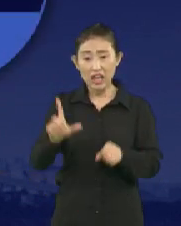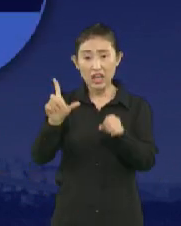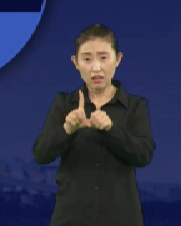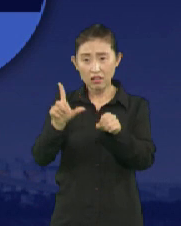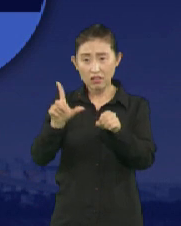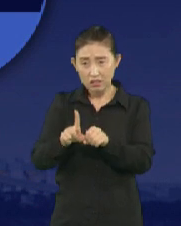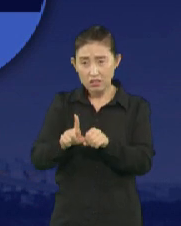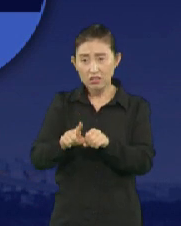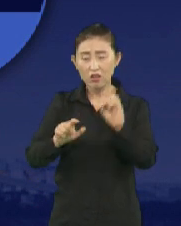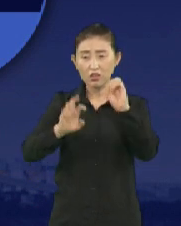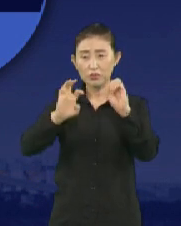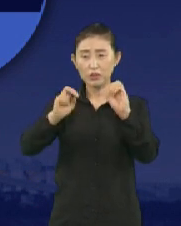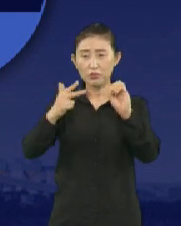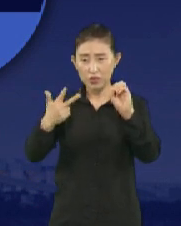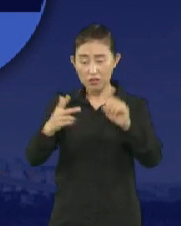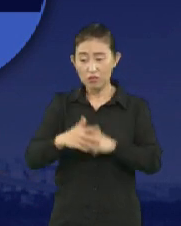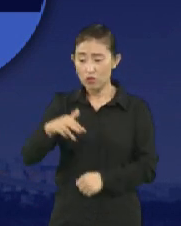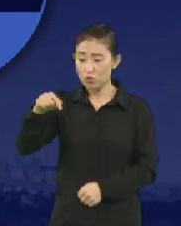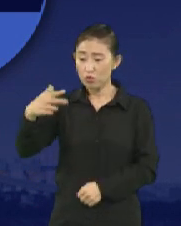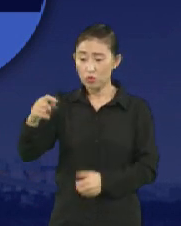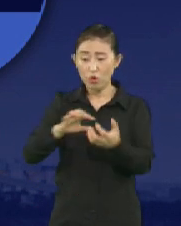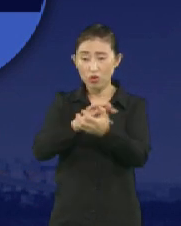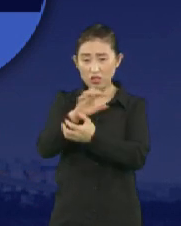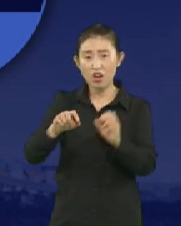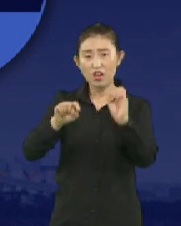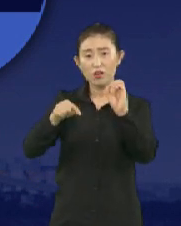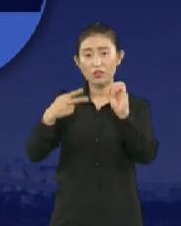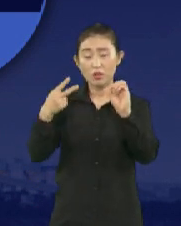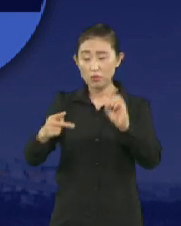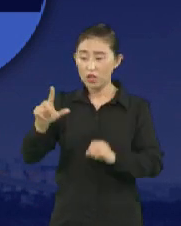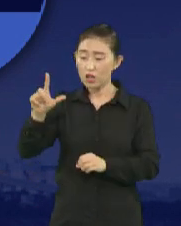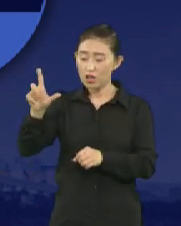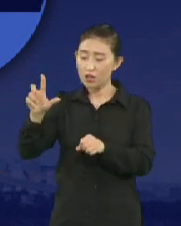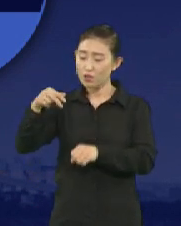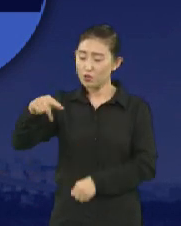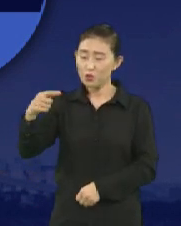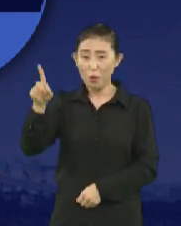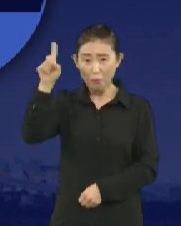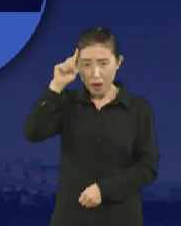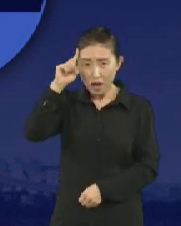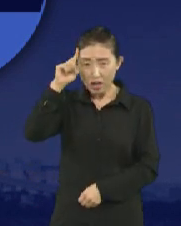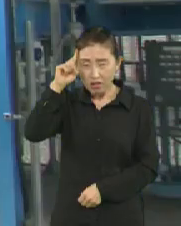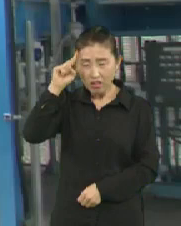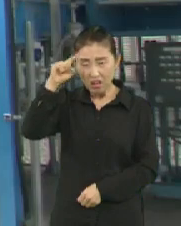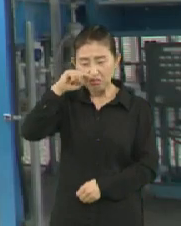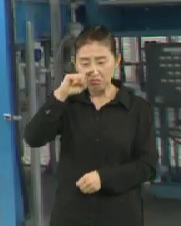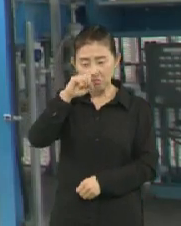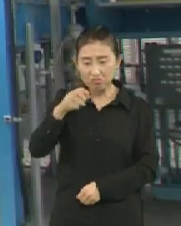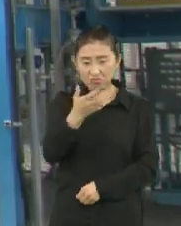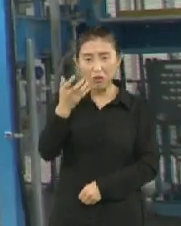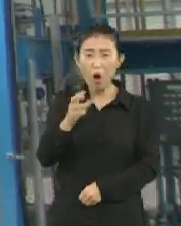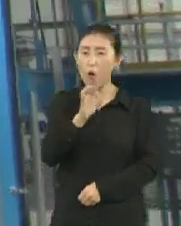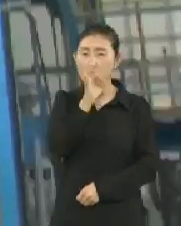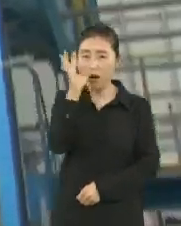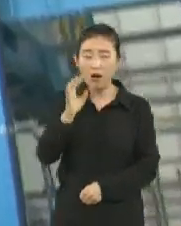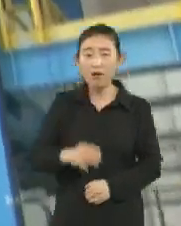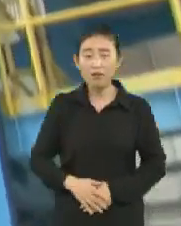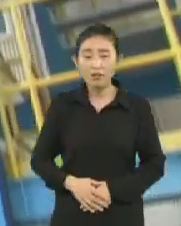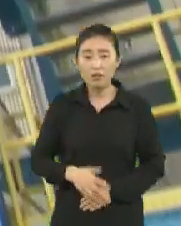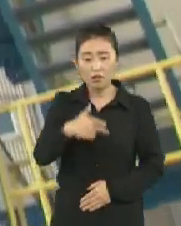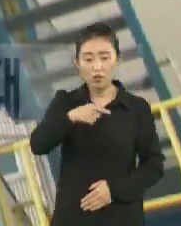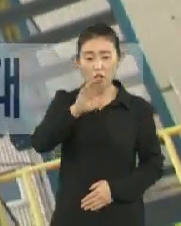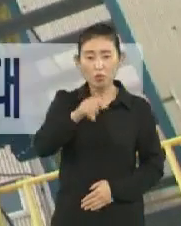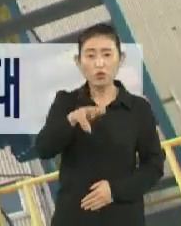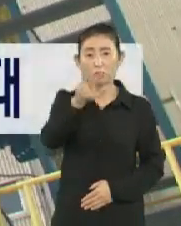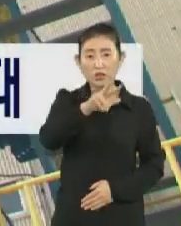LNG 0.37, 수소를 섞으면 0.2, 수소만 투입할 경우 배출량이 없습니다. 서부발전과